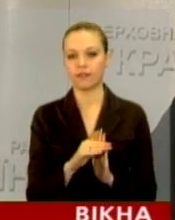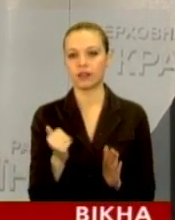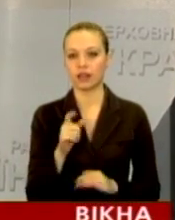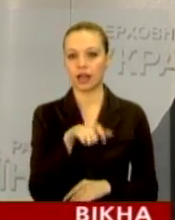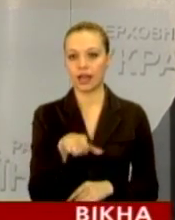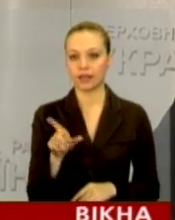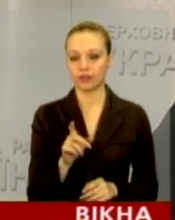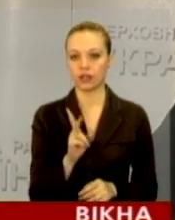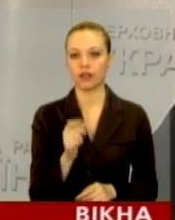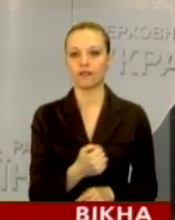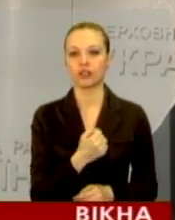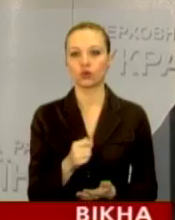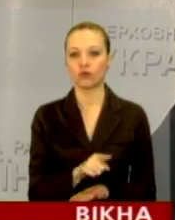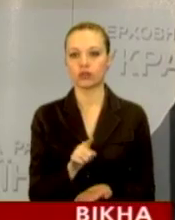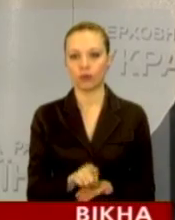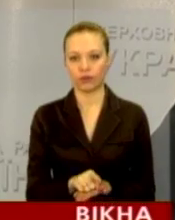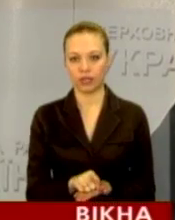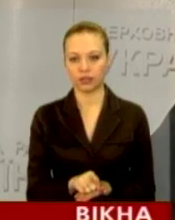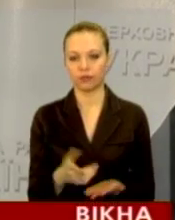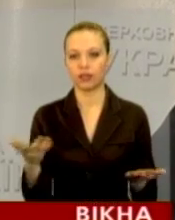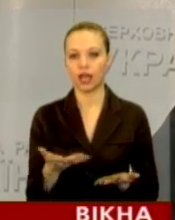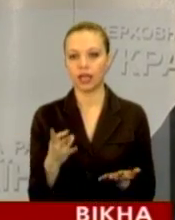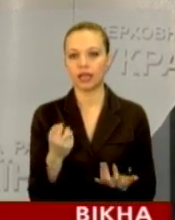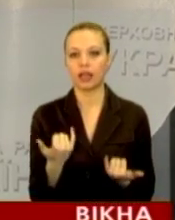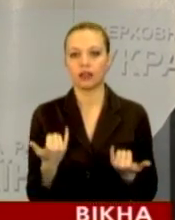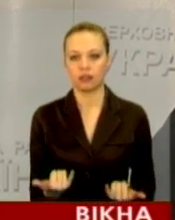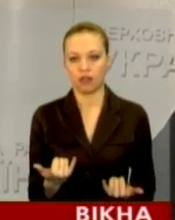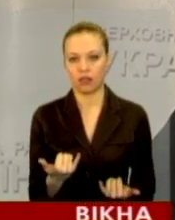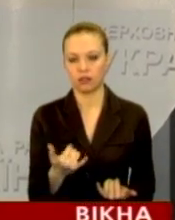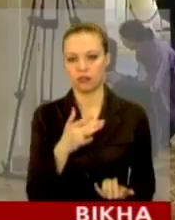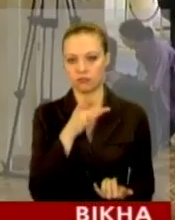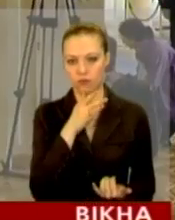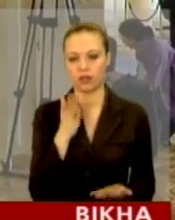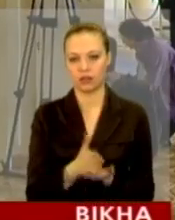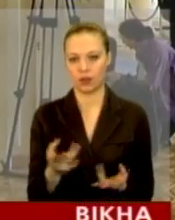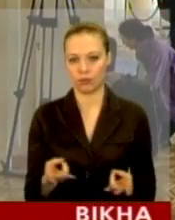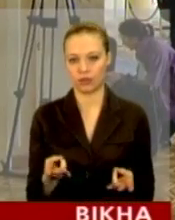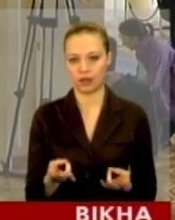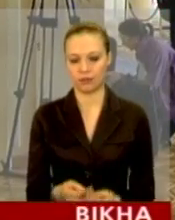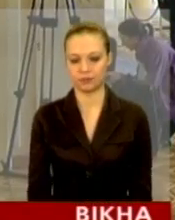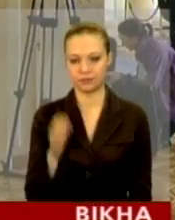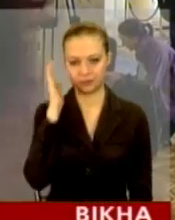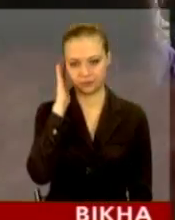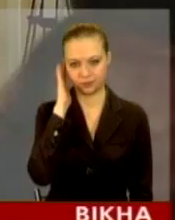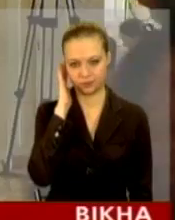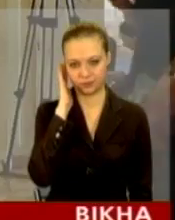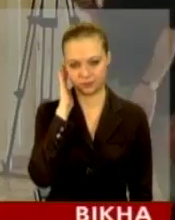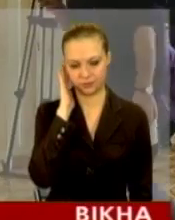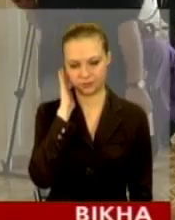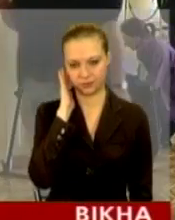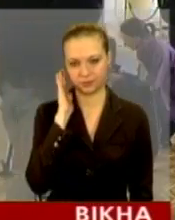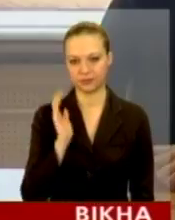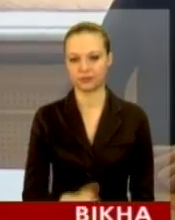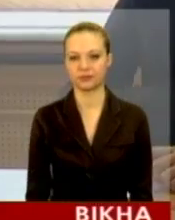тих військовозобов'язаних, в яких на даний момент є потреба. Дмитро Литвиненко, Юлія Янчар, Юлія Струк та